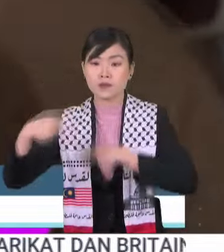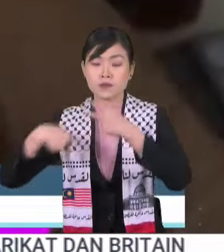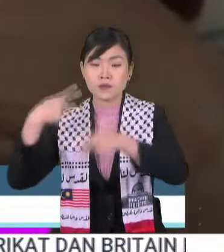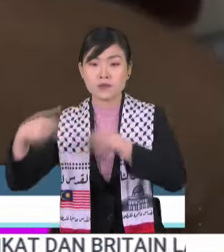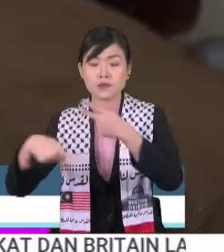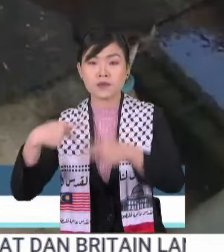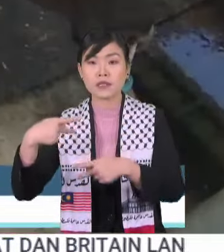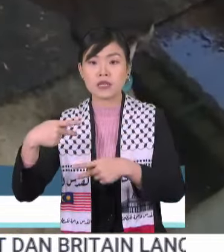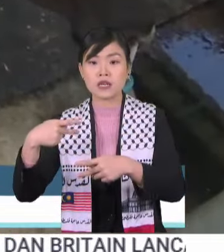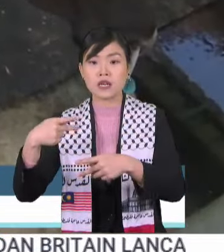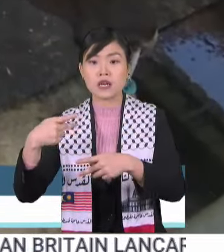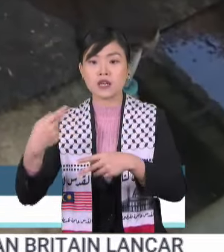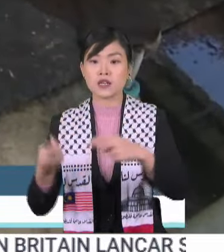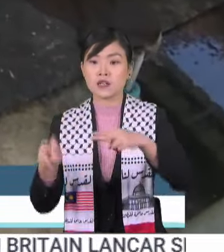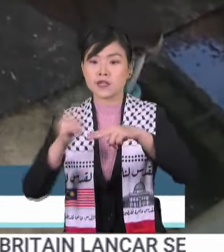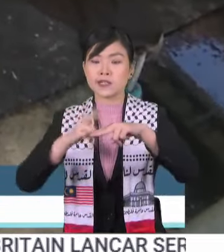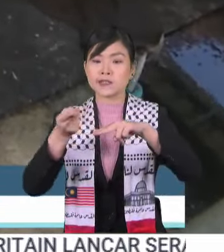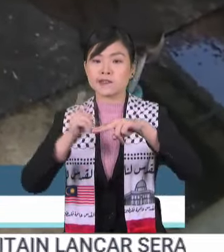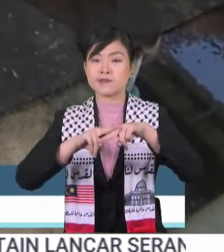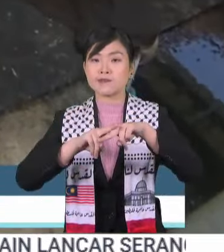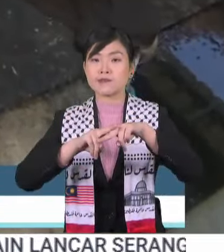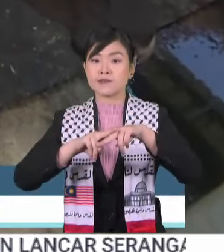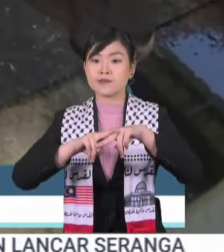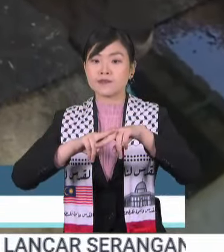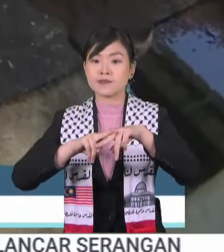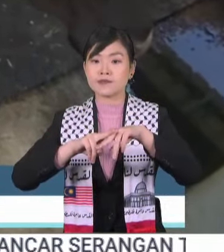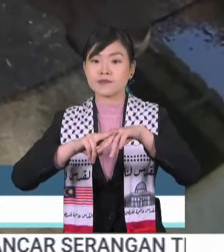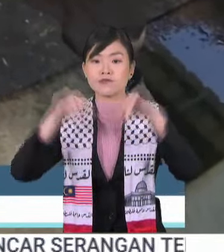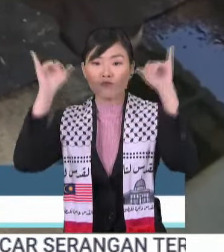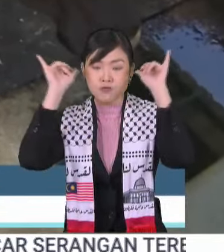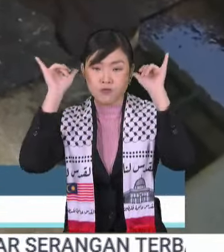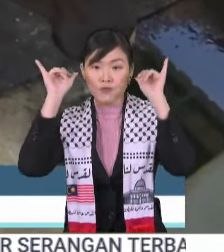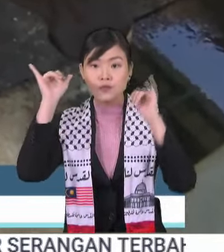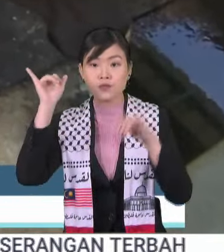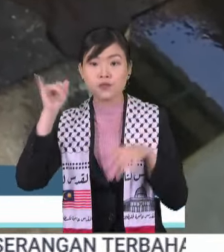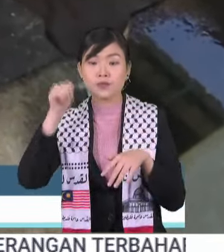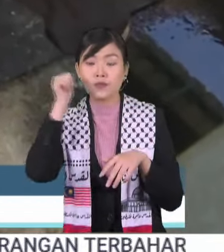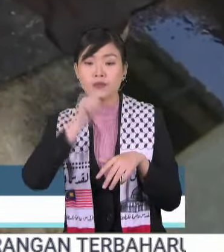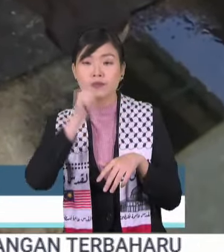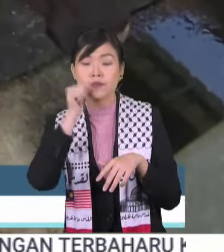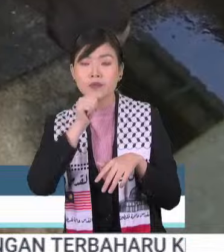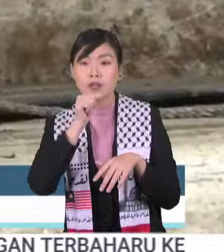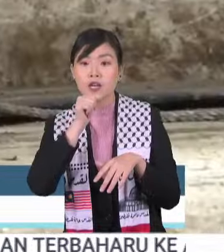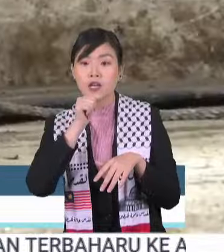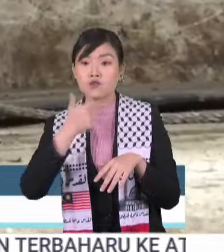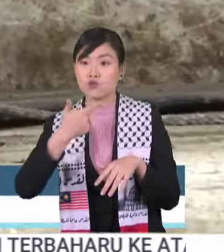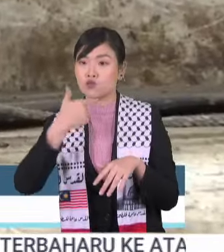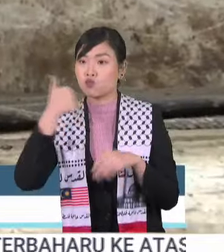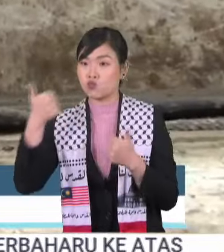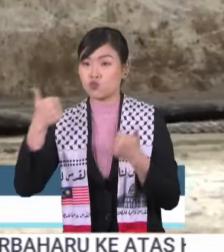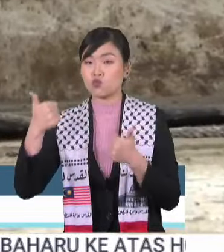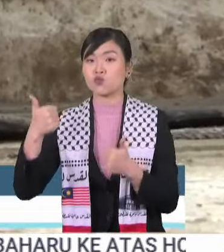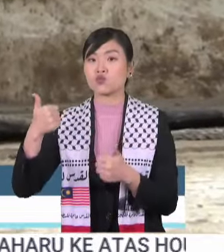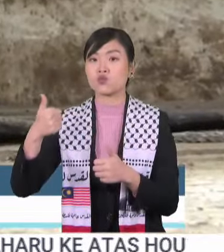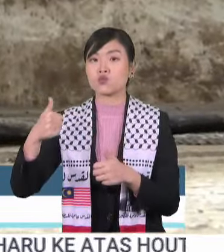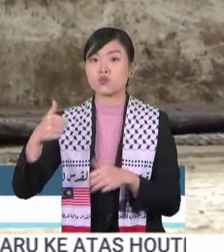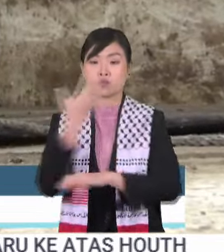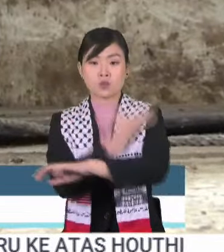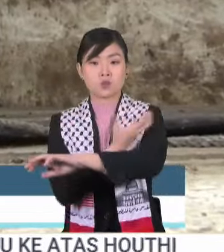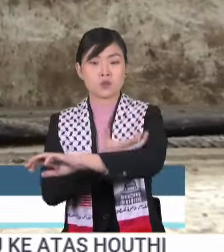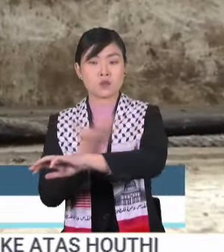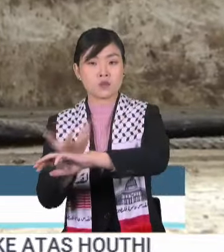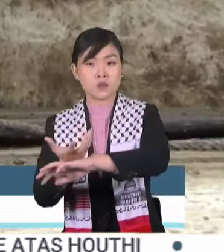keeng enggunaan terakan induk betina dari Baka yang terbaik selain dapat mengekplasi induk